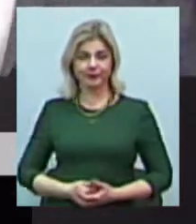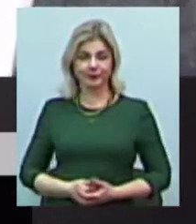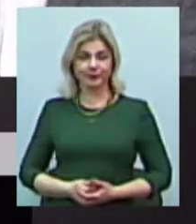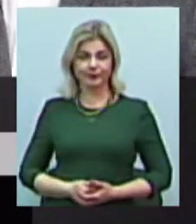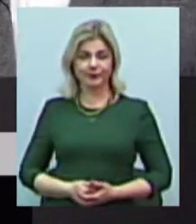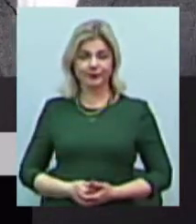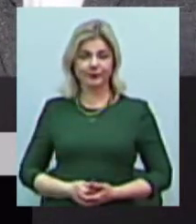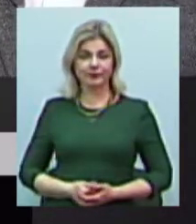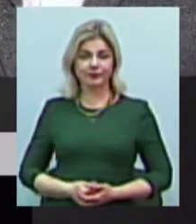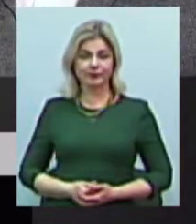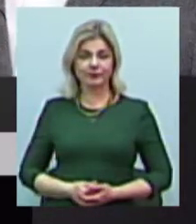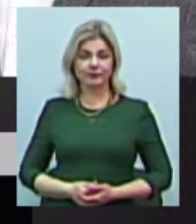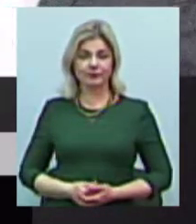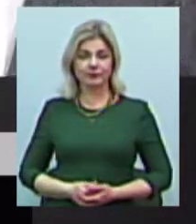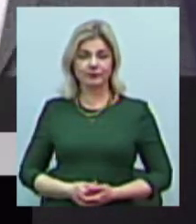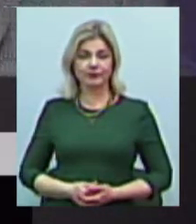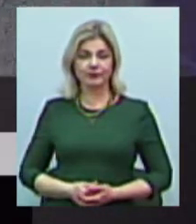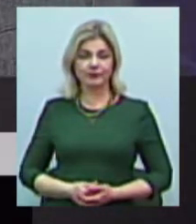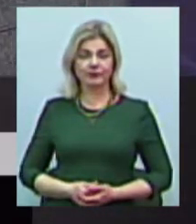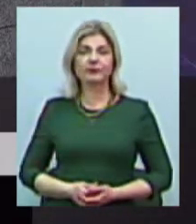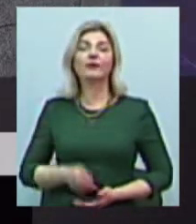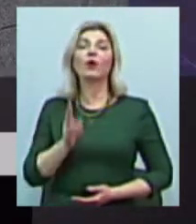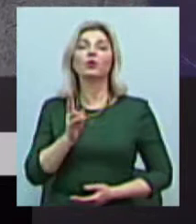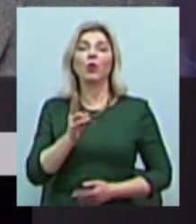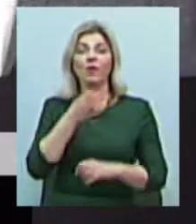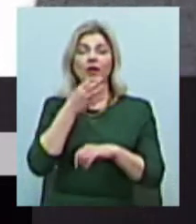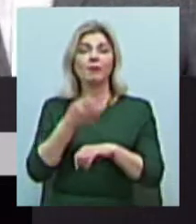за запитання. Ну, по-перше, хто відповідає,